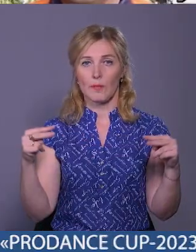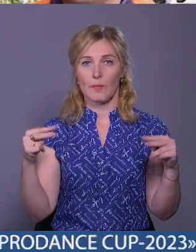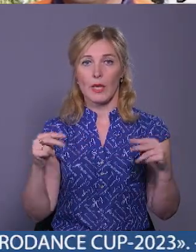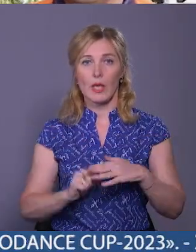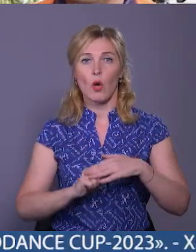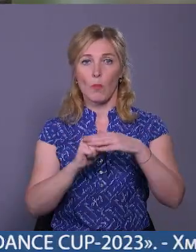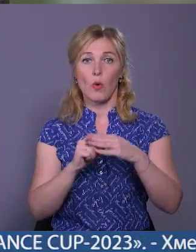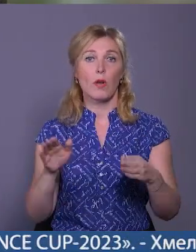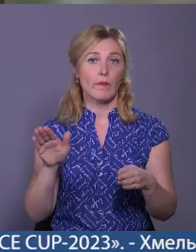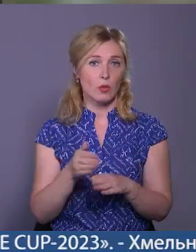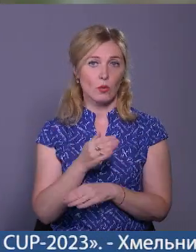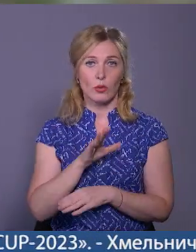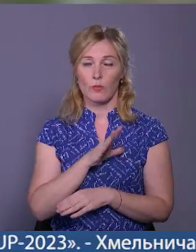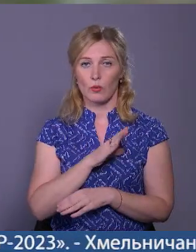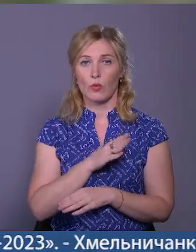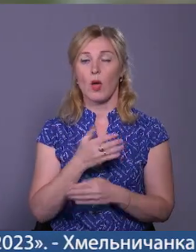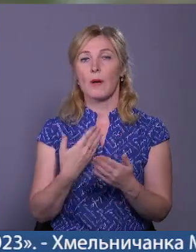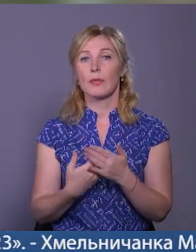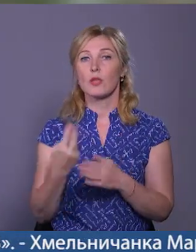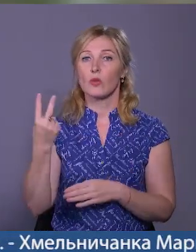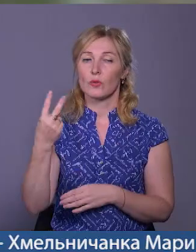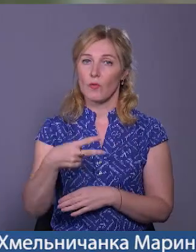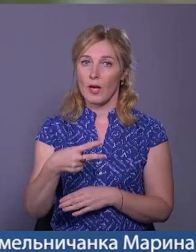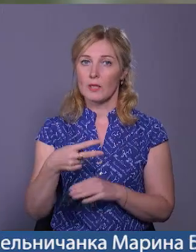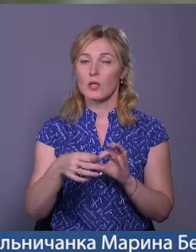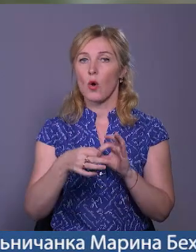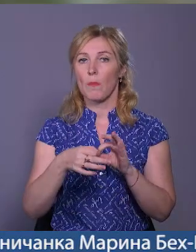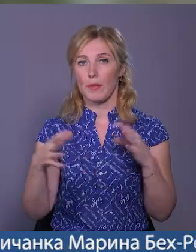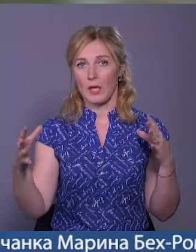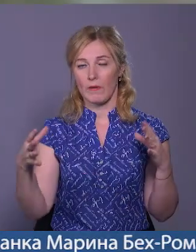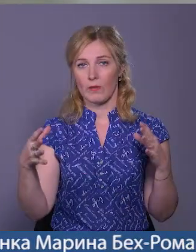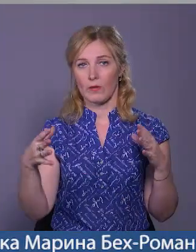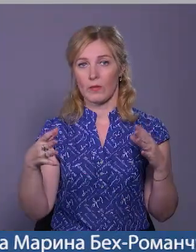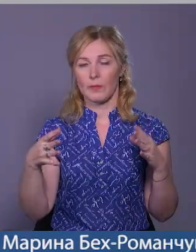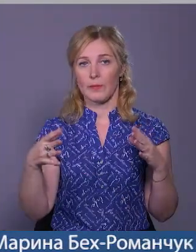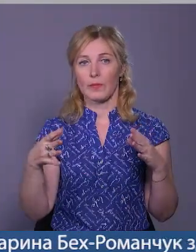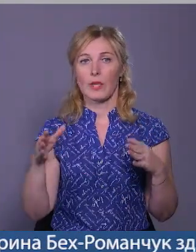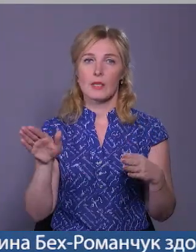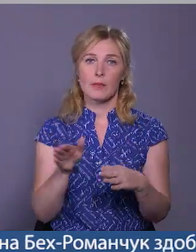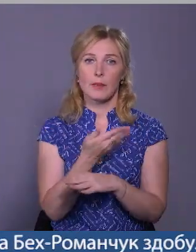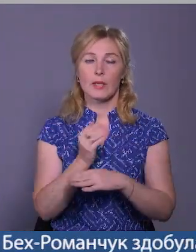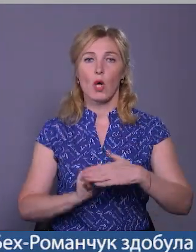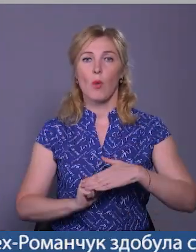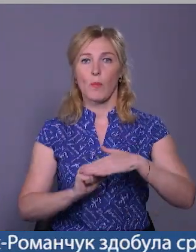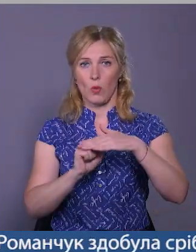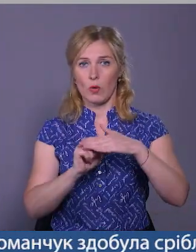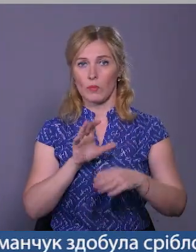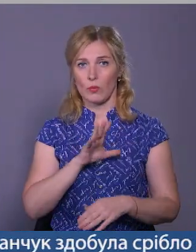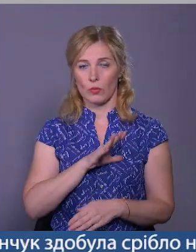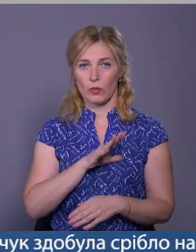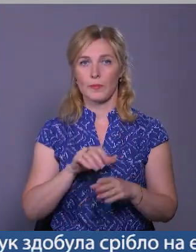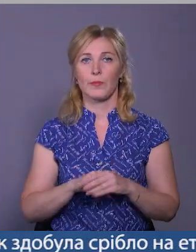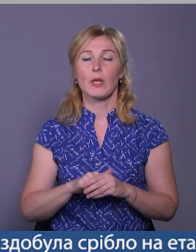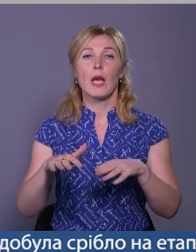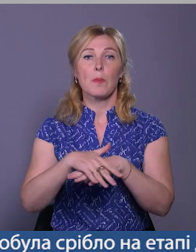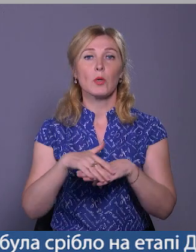опор відсутні були близько 20 обривів і поривів збитих опор і по